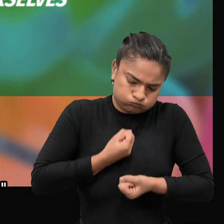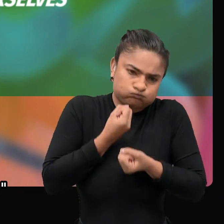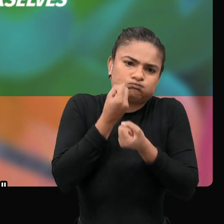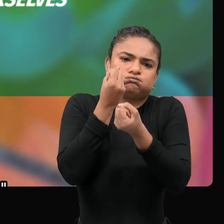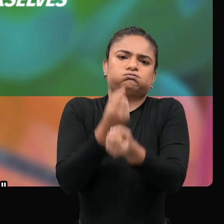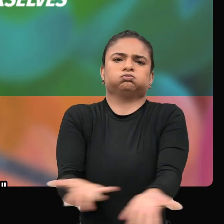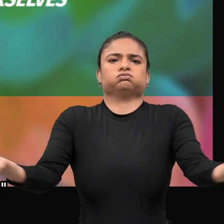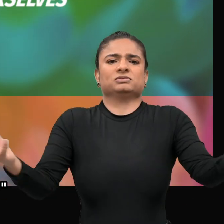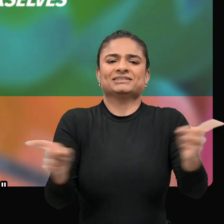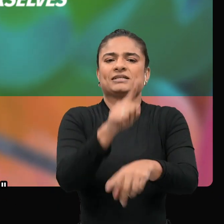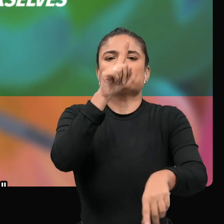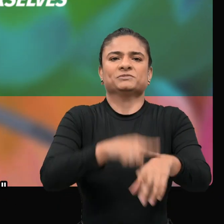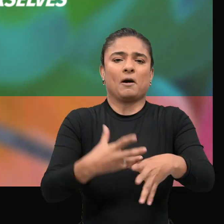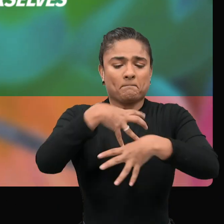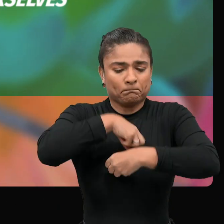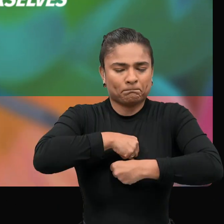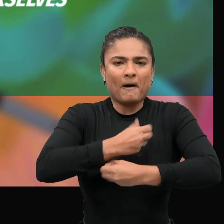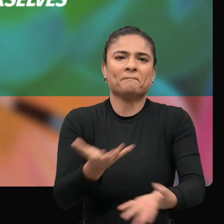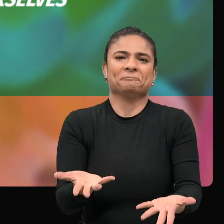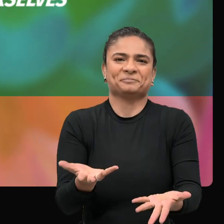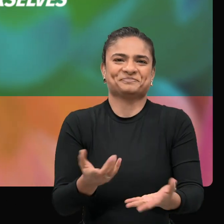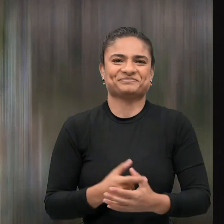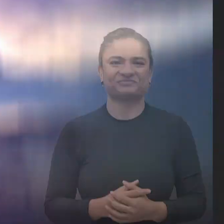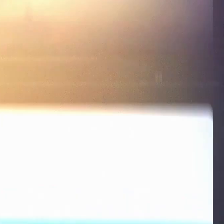and lose ourselves at the same time.